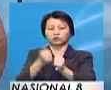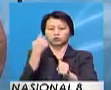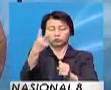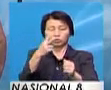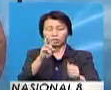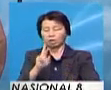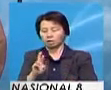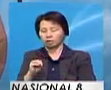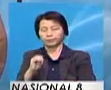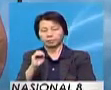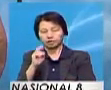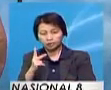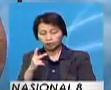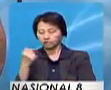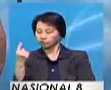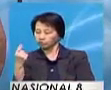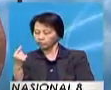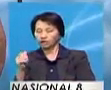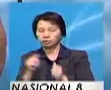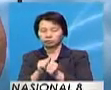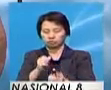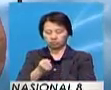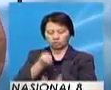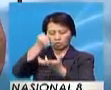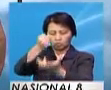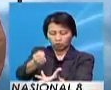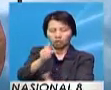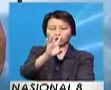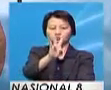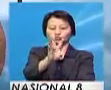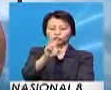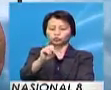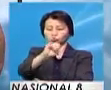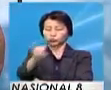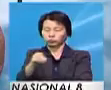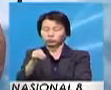rancangan Malaysia ke-11 dengan peruntukan r70